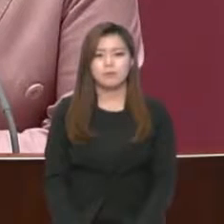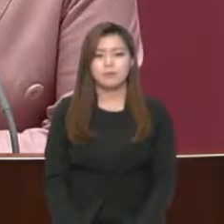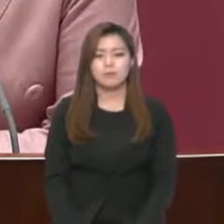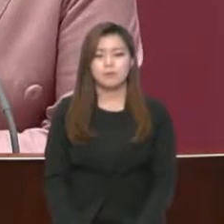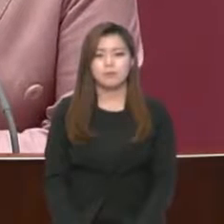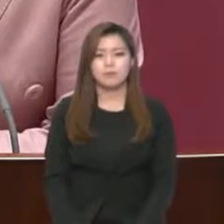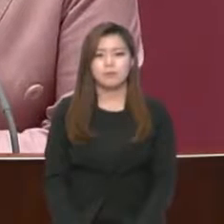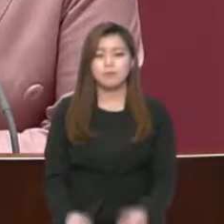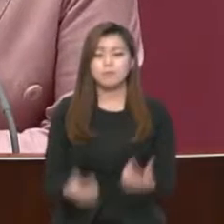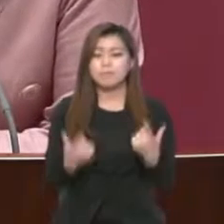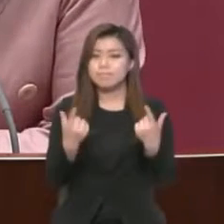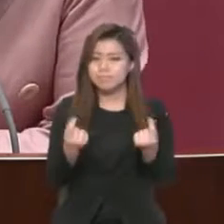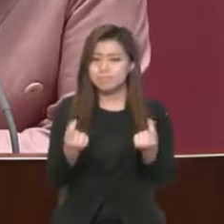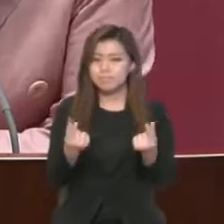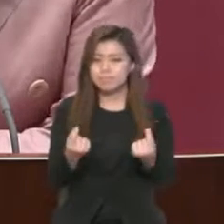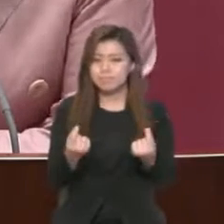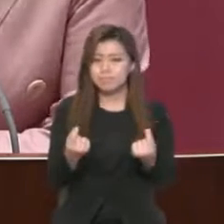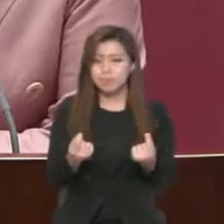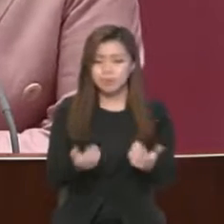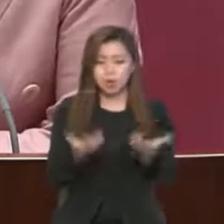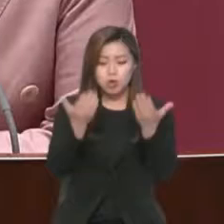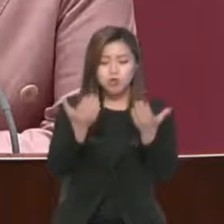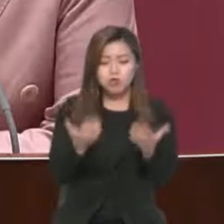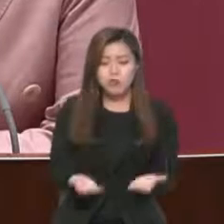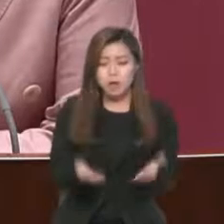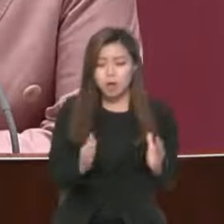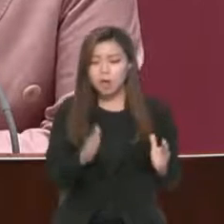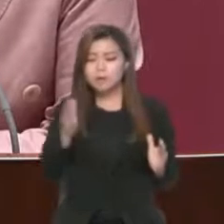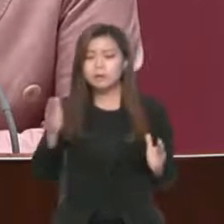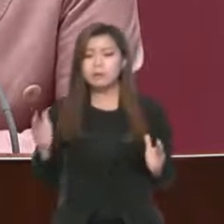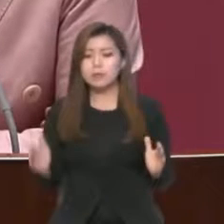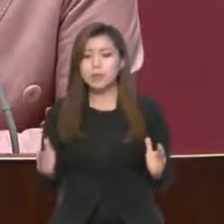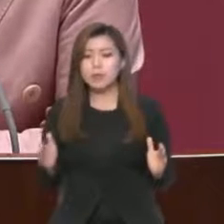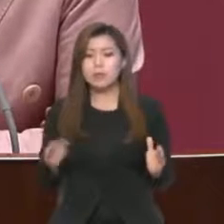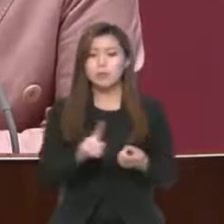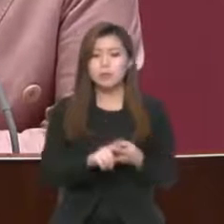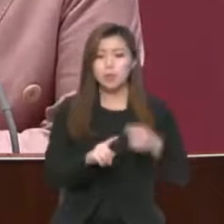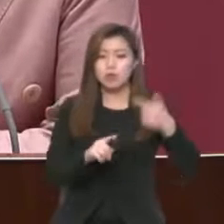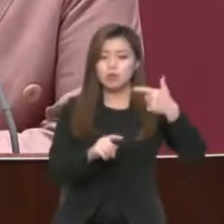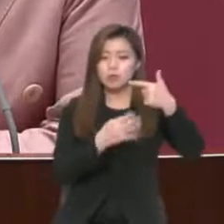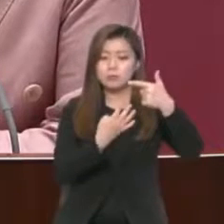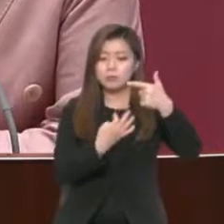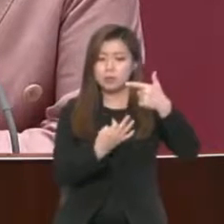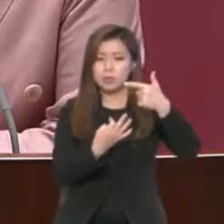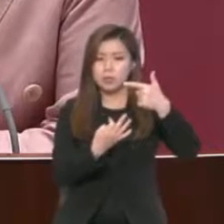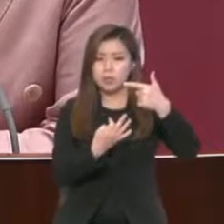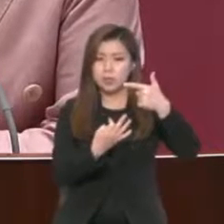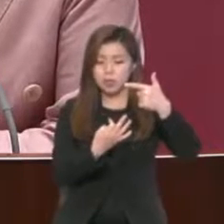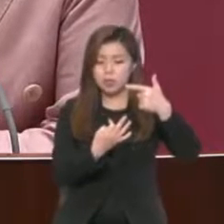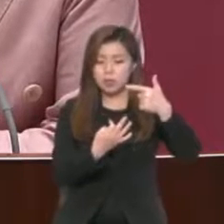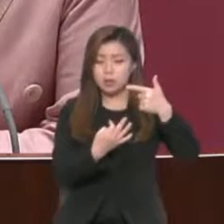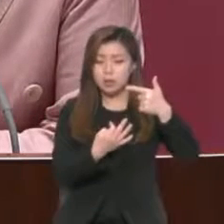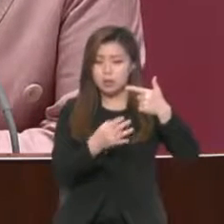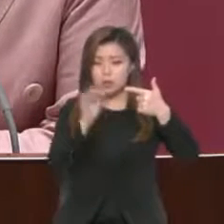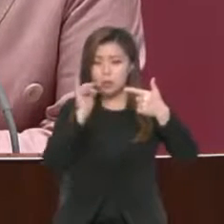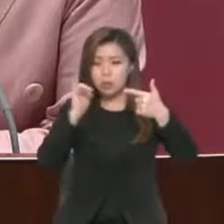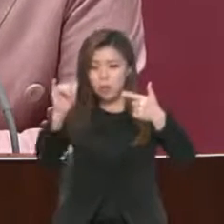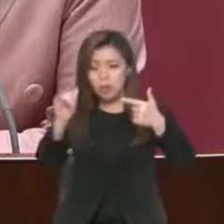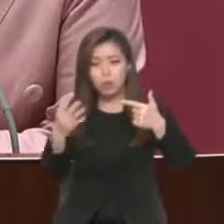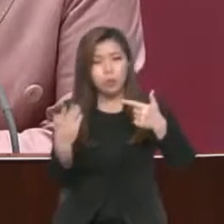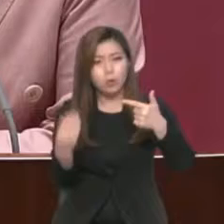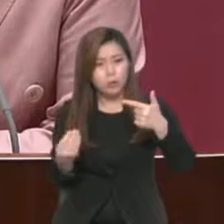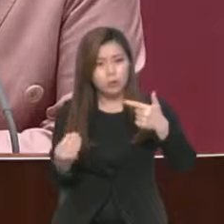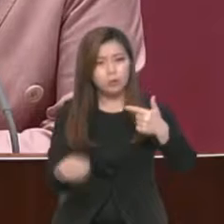이와 같이 병가 연장을 지금 6월 14일에 그 부모가 했고 그리고